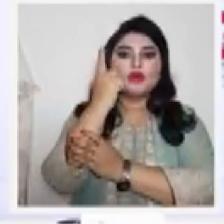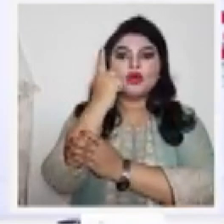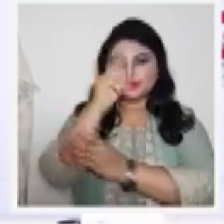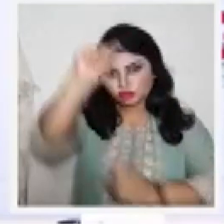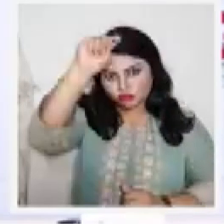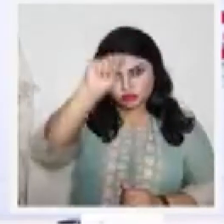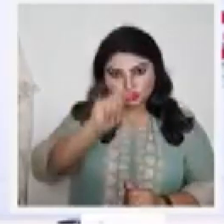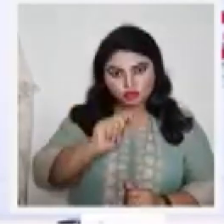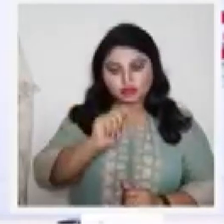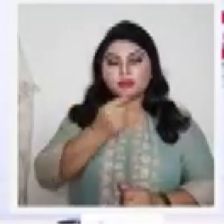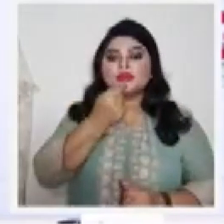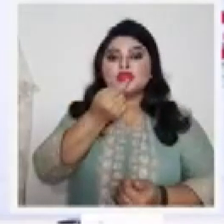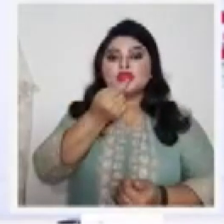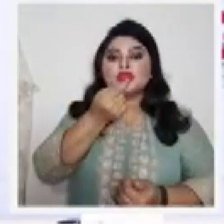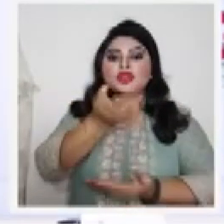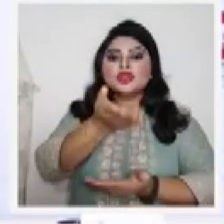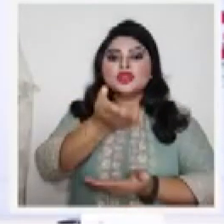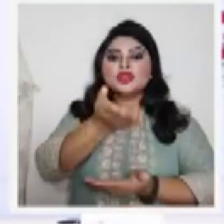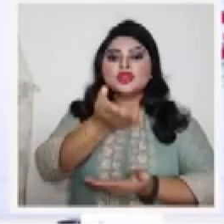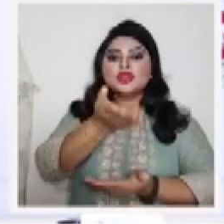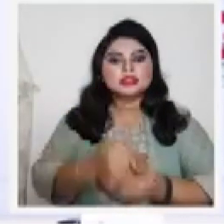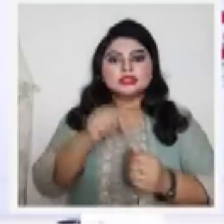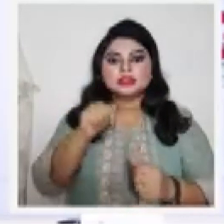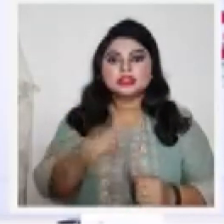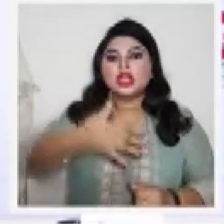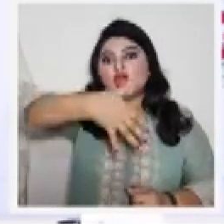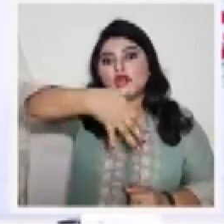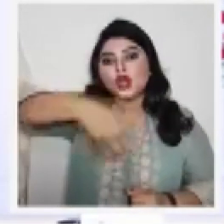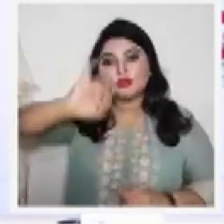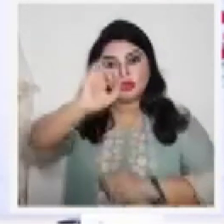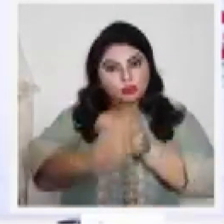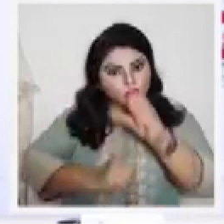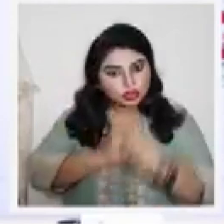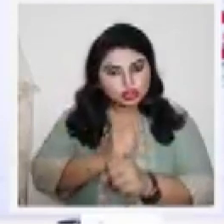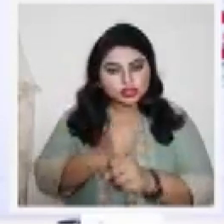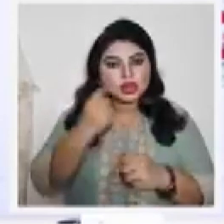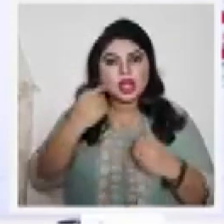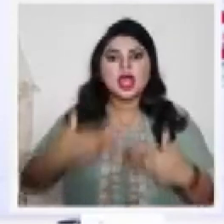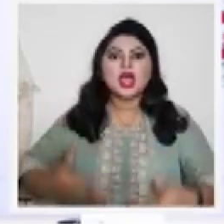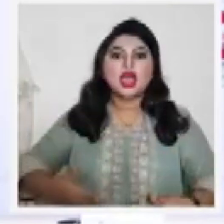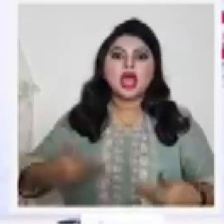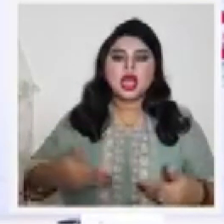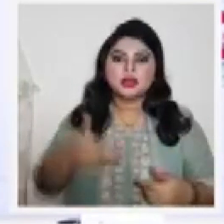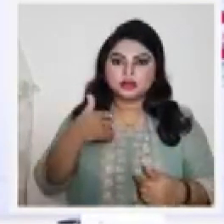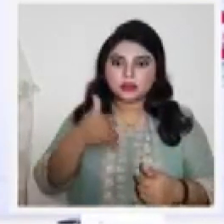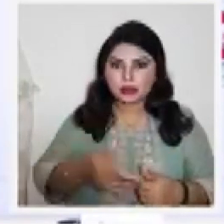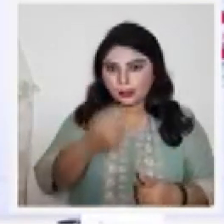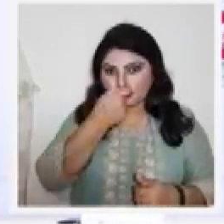সহধর্মিণী বঙ্গমাতা শেখ ফজিলাতুন্নেসা মুজিবের 90তম জন্মশতবার্ষিকীকে। এই মহিষী নারীকে স্মরণ